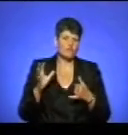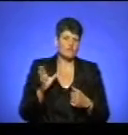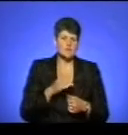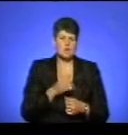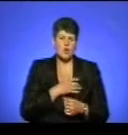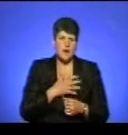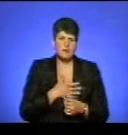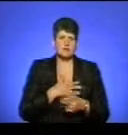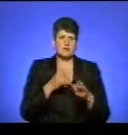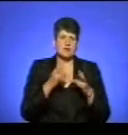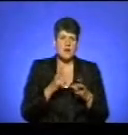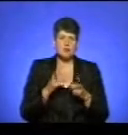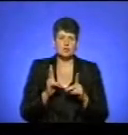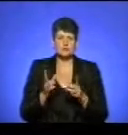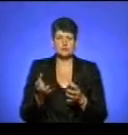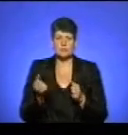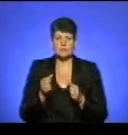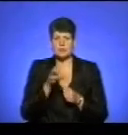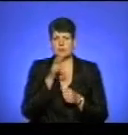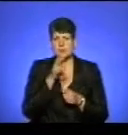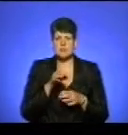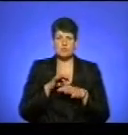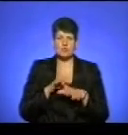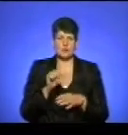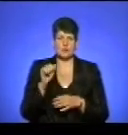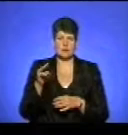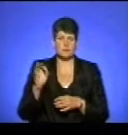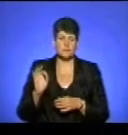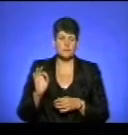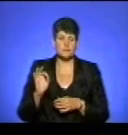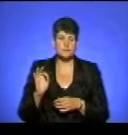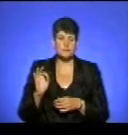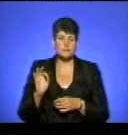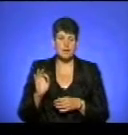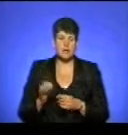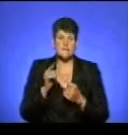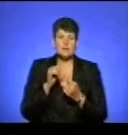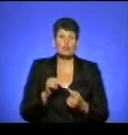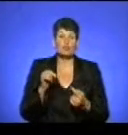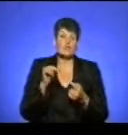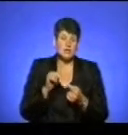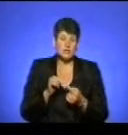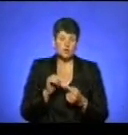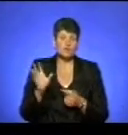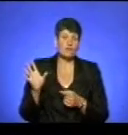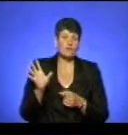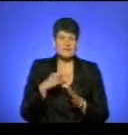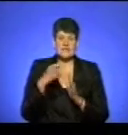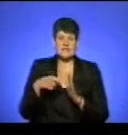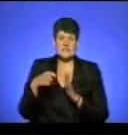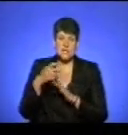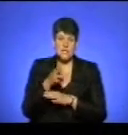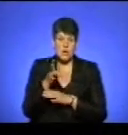отримавшим травми під час проведення антитерористичної операції. Відповідно, всі відзняті